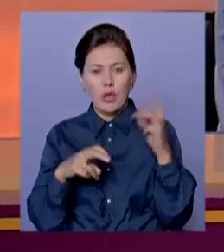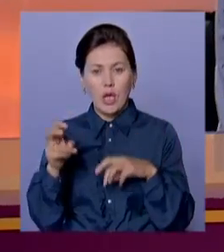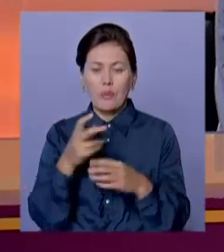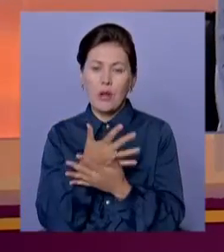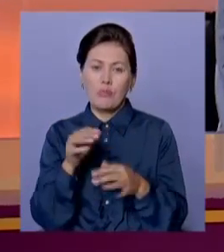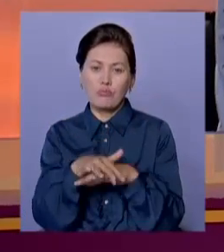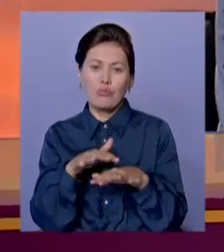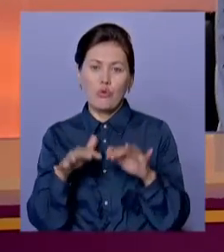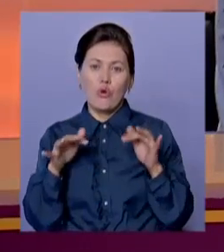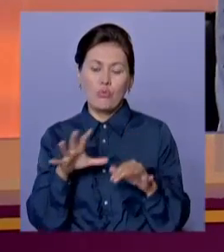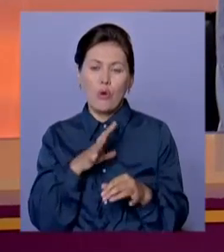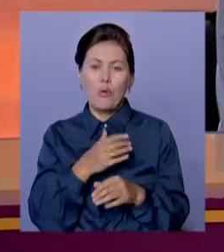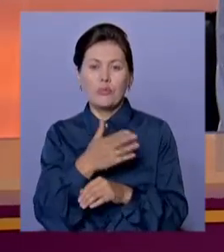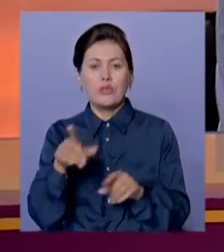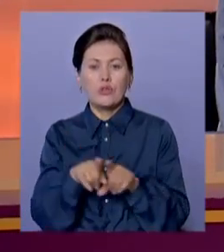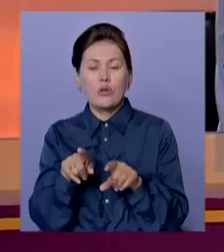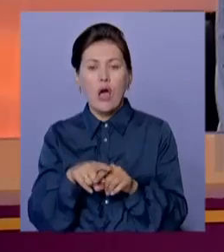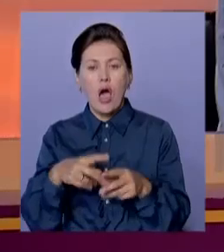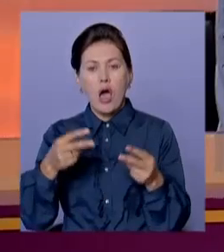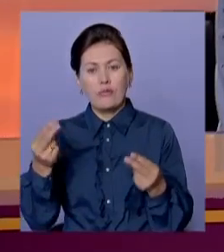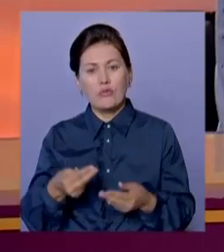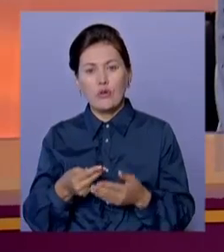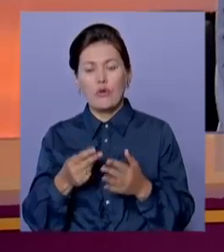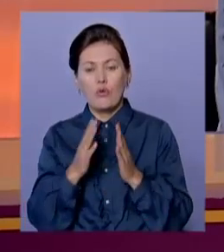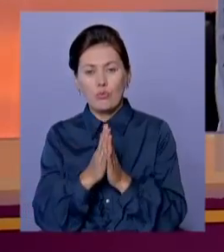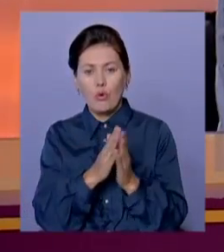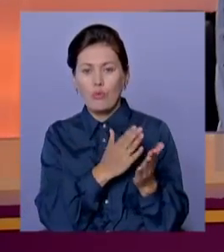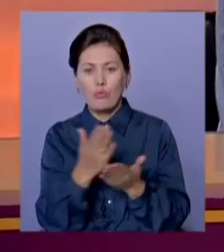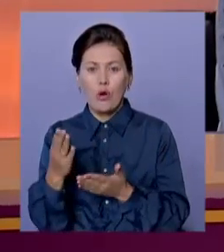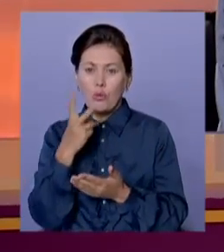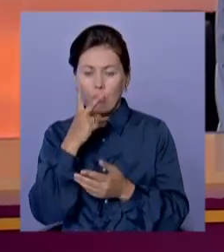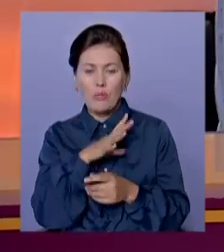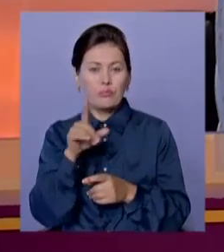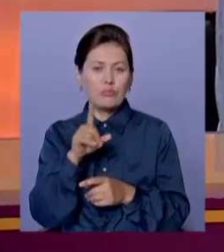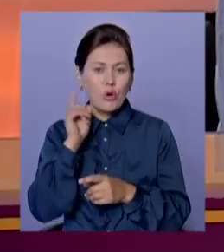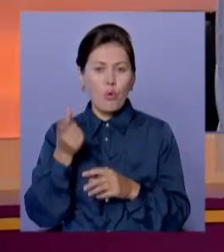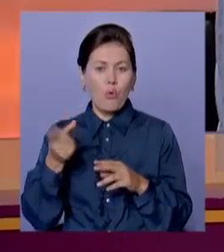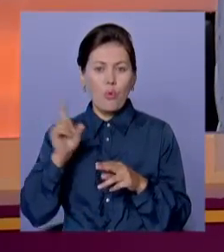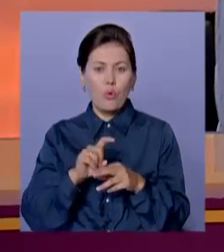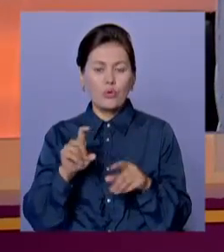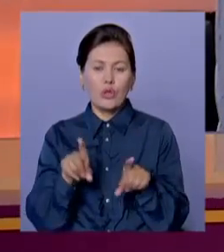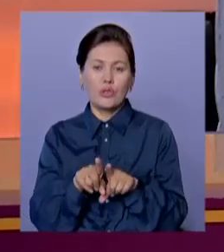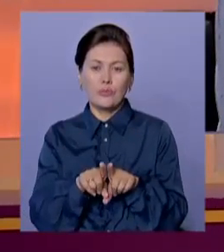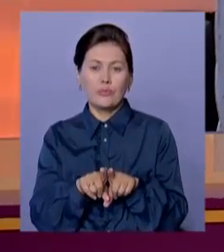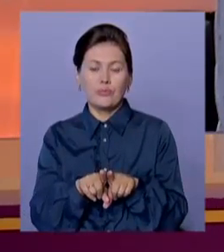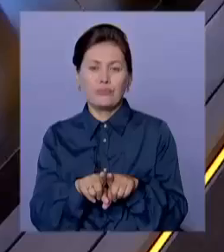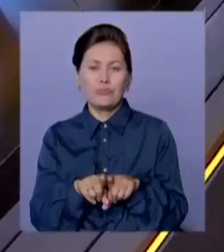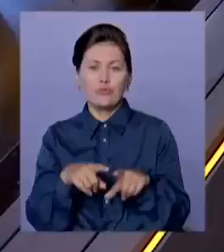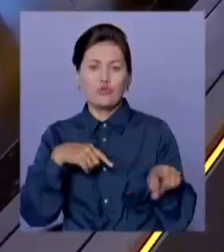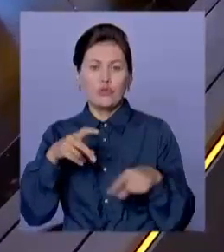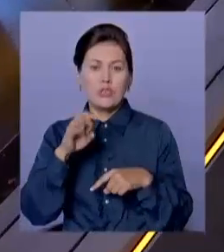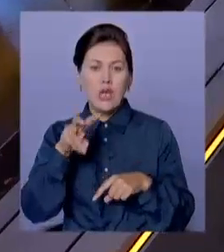жан күйер болып, бізден автограф сұрап, соған қарағанда жастар өте, қазір